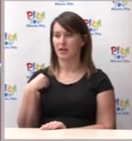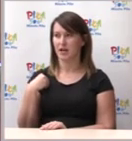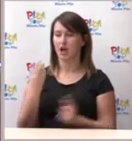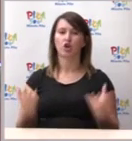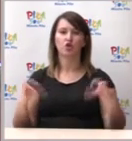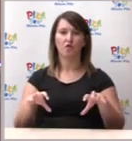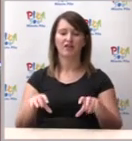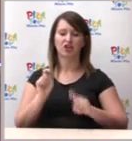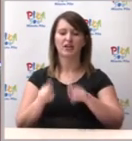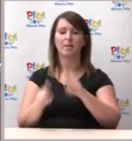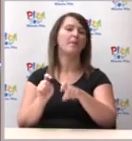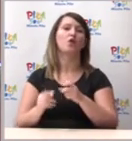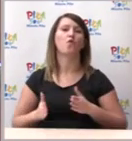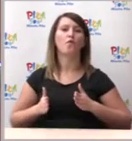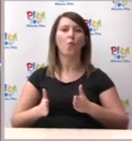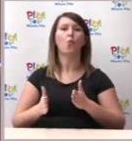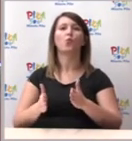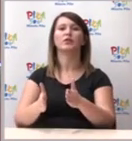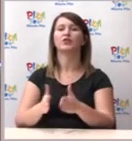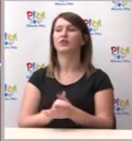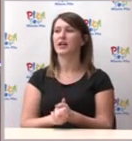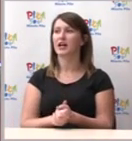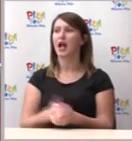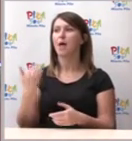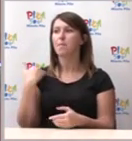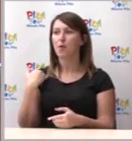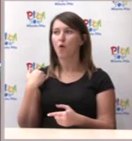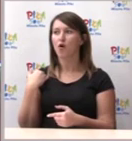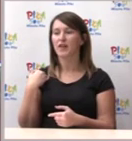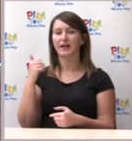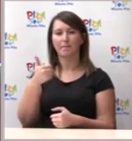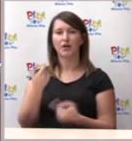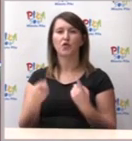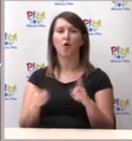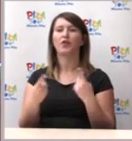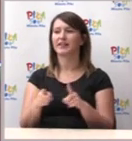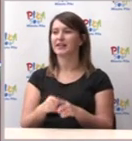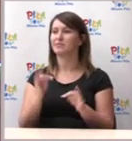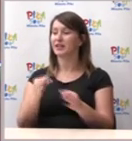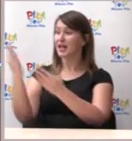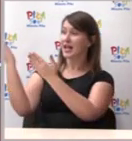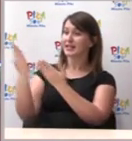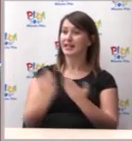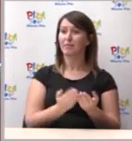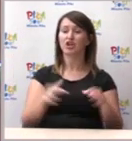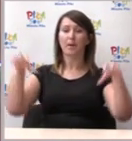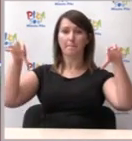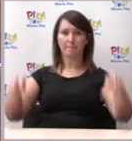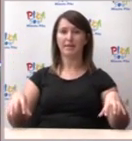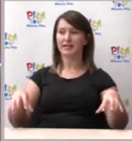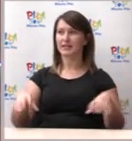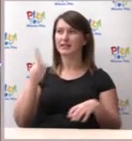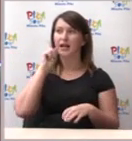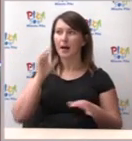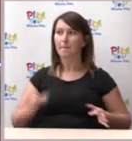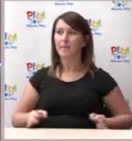dlatego nie będą Państwo zdziwieni, że w tym momencie poproszę na scenę prezesa Polskiego Stowarzyszenia Biegów, pana